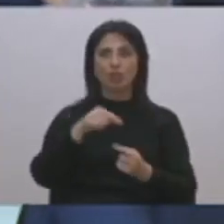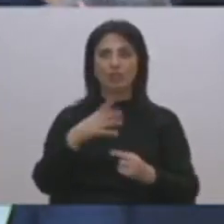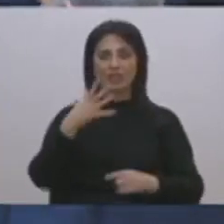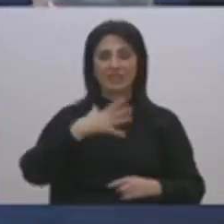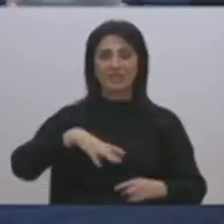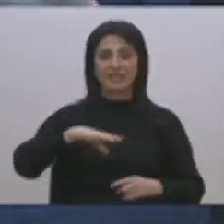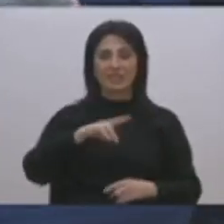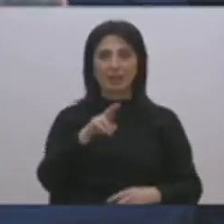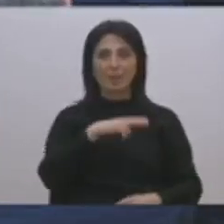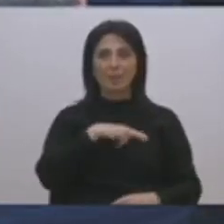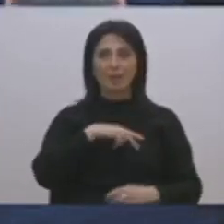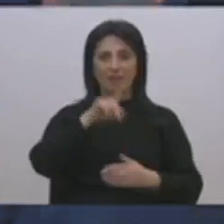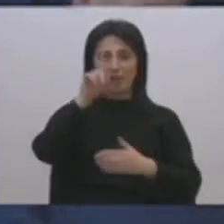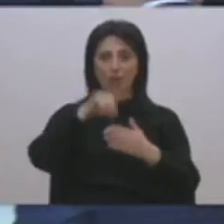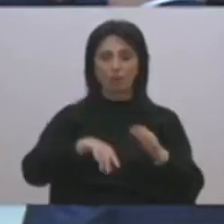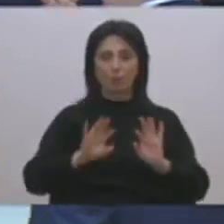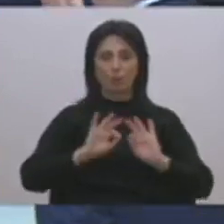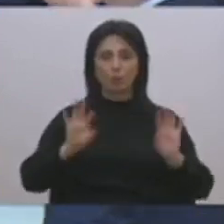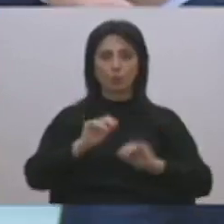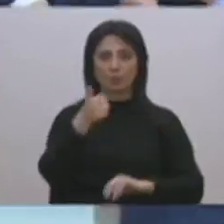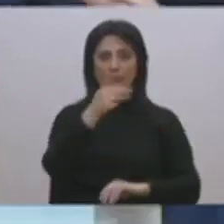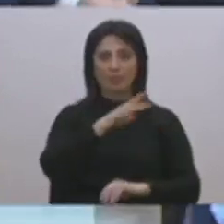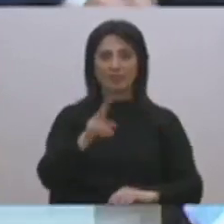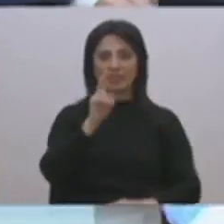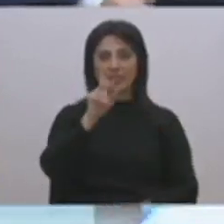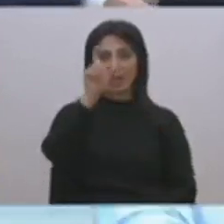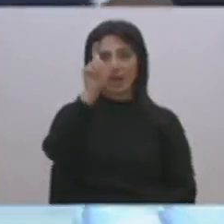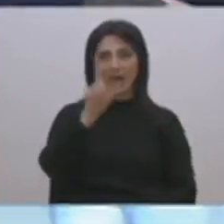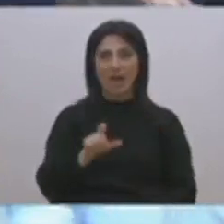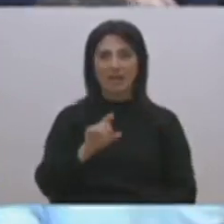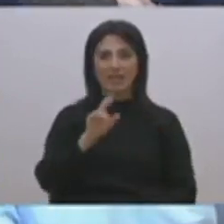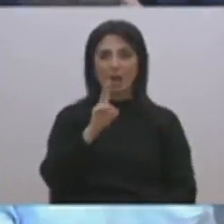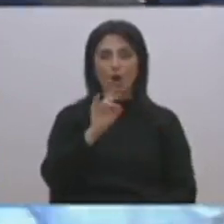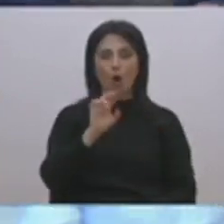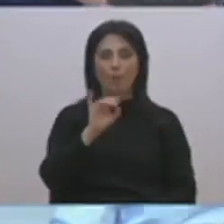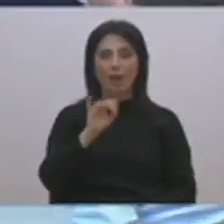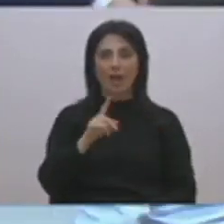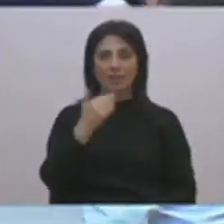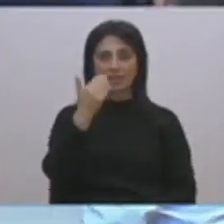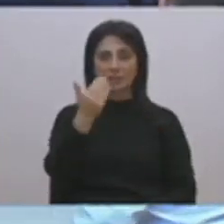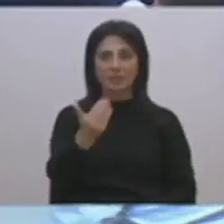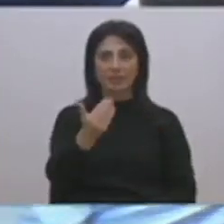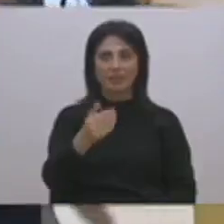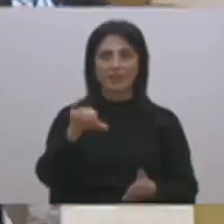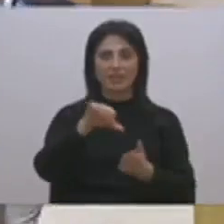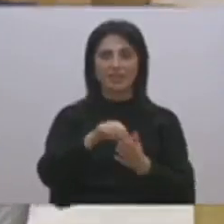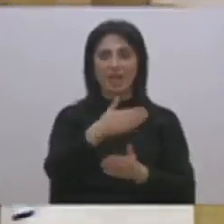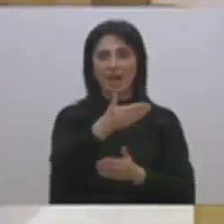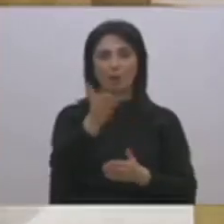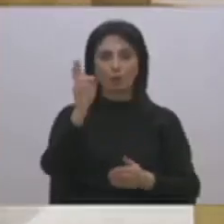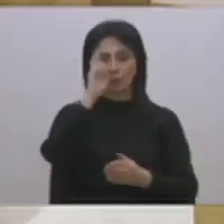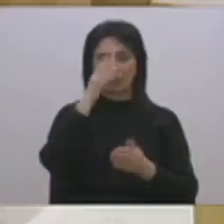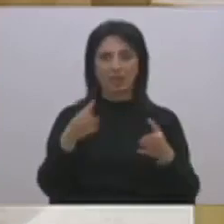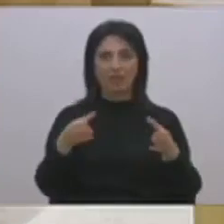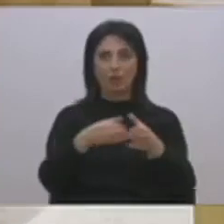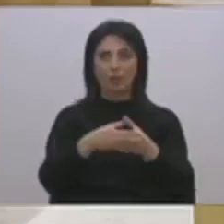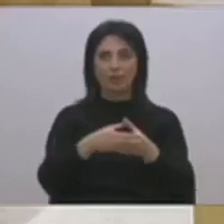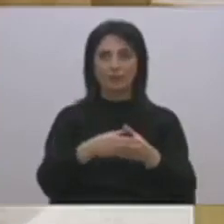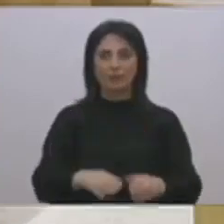საქართველოს პარლამენტი ნდობას უცხადებს პრემიერ-მინისტრობის კანდიდატის ირაკლი ქობახიძის მიერ წარმოდგენილ მთავრობას.